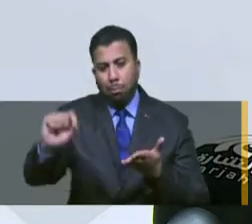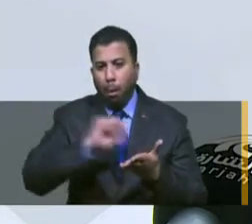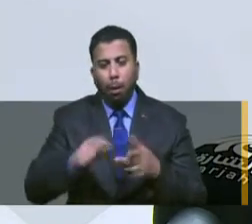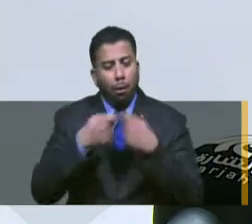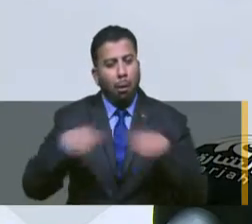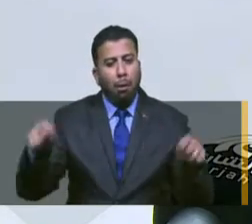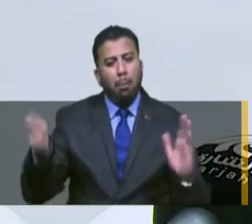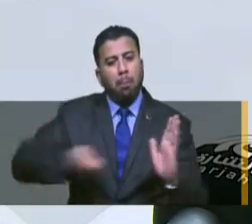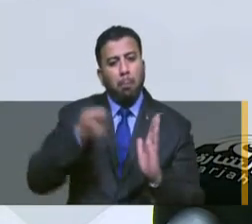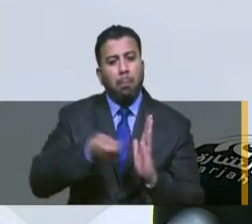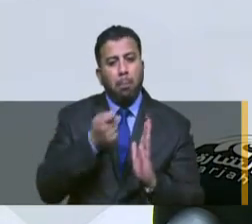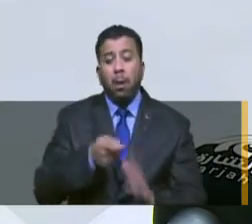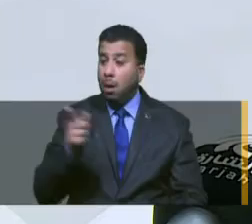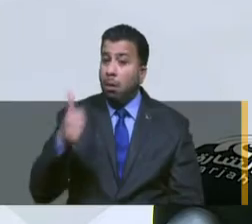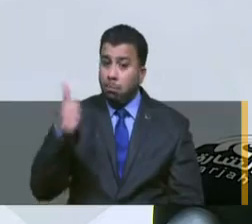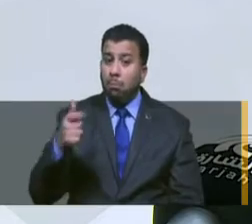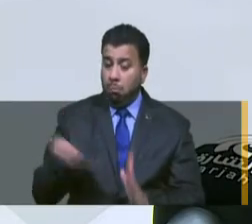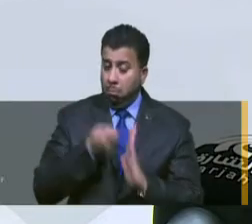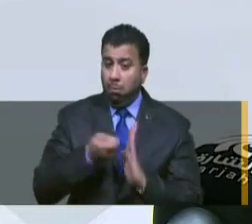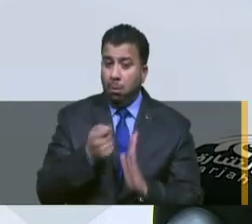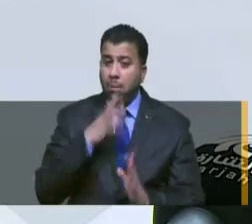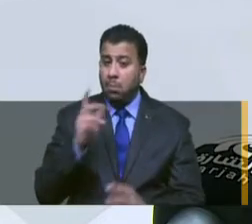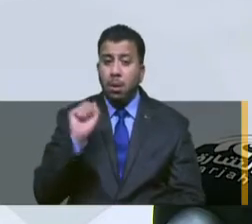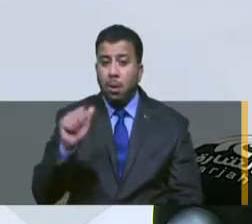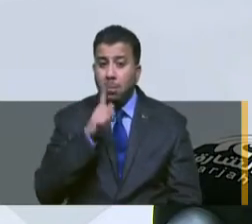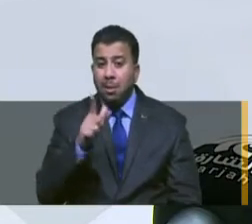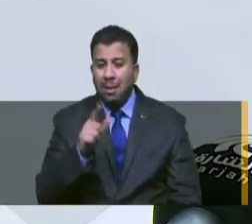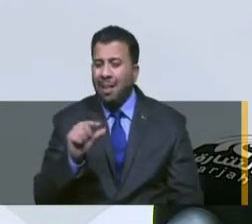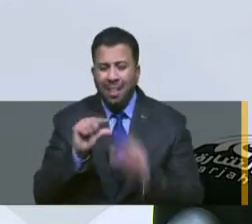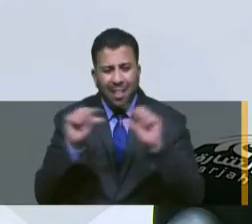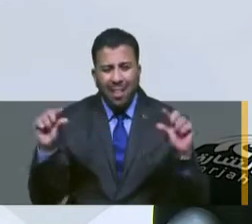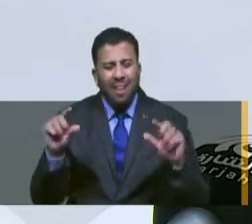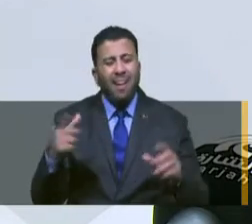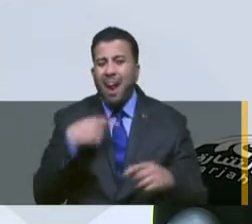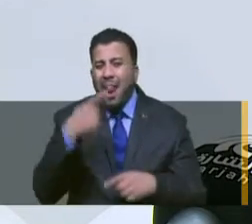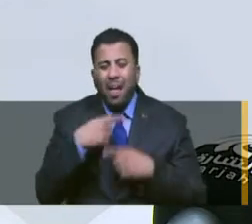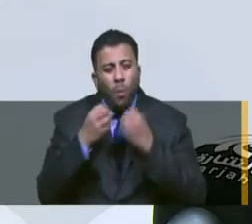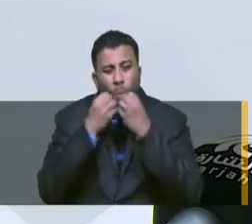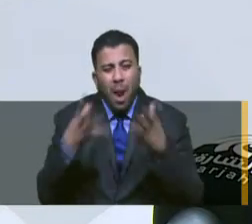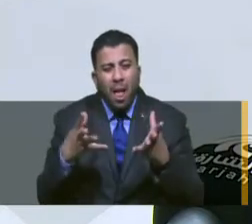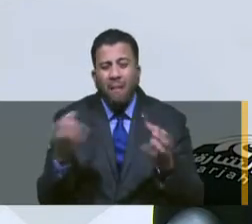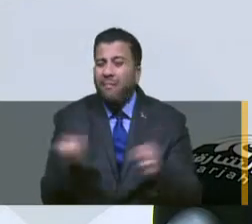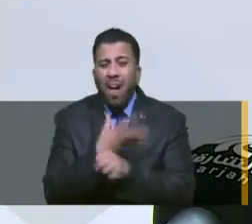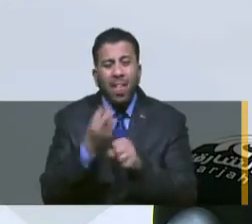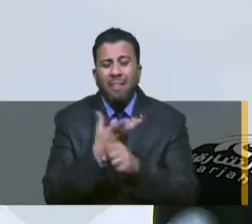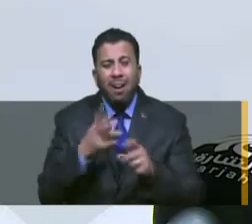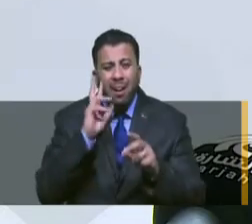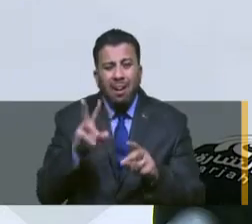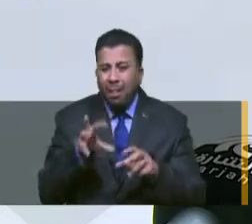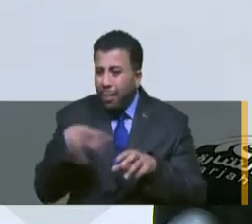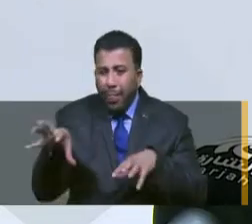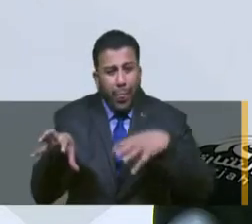استعملوا سلطاتكم، ما تحط الرذيلة، ما تحط الكلام الفاضي ما تحط الكلام اللي